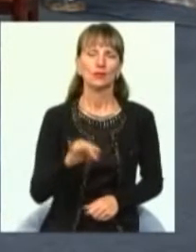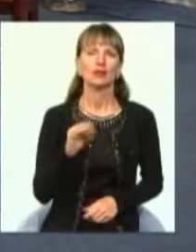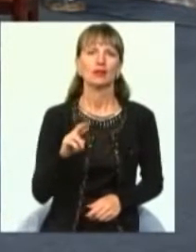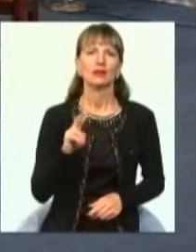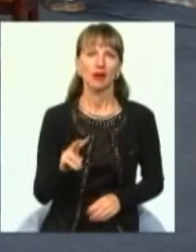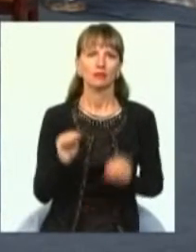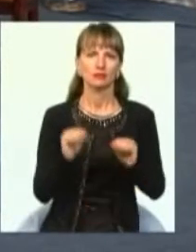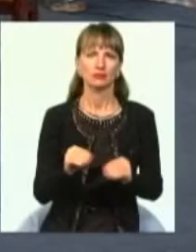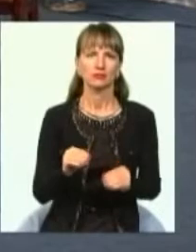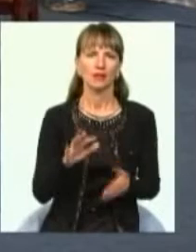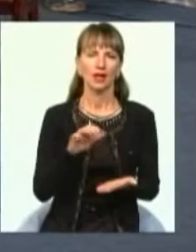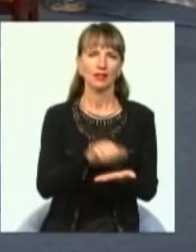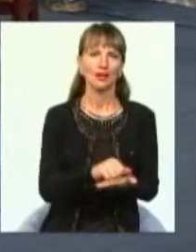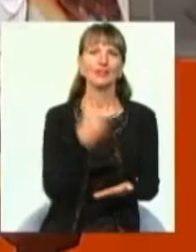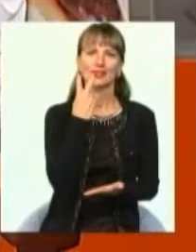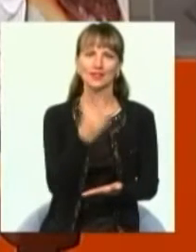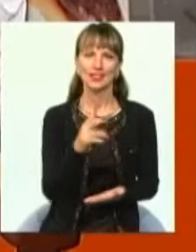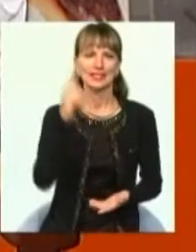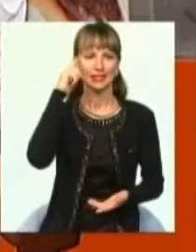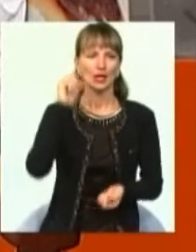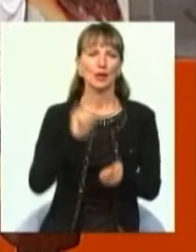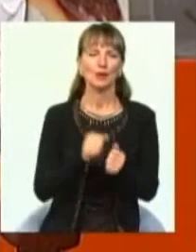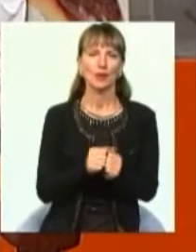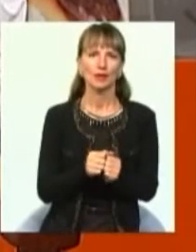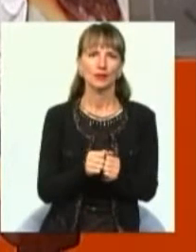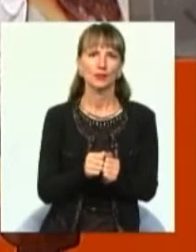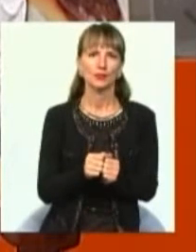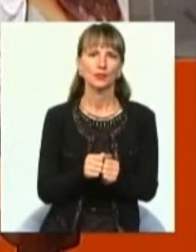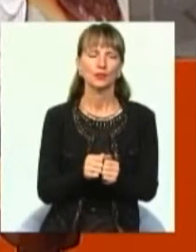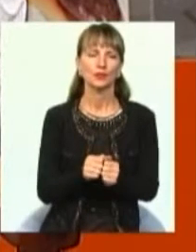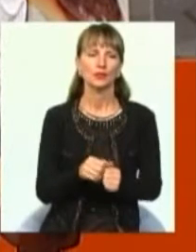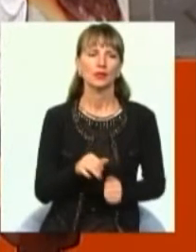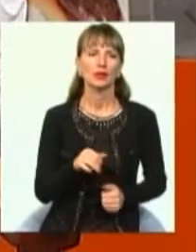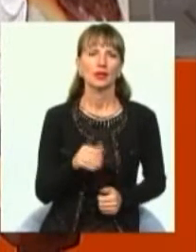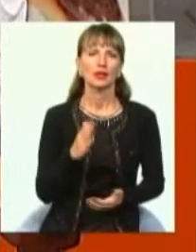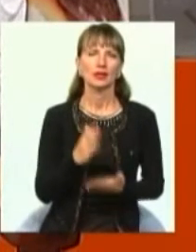наносить атаку. А ви дивіться і запам'ятовуйте. У пішаків є